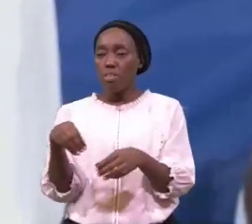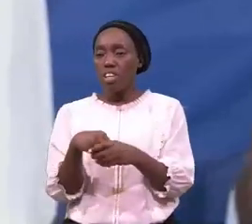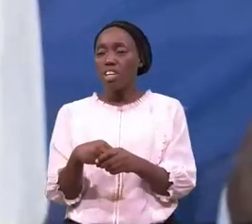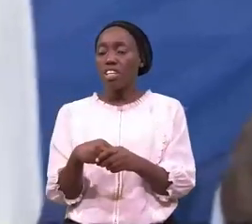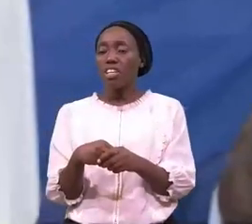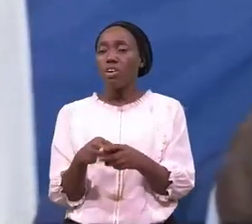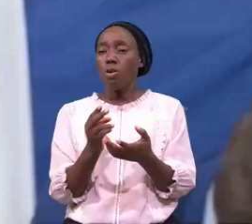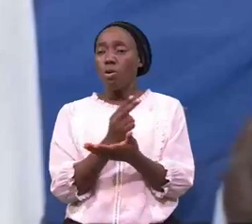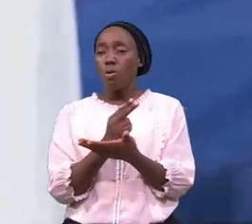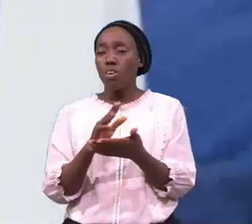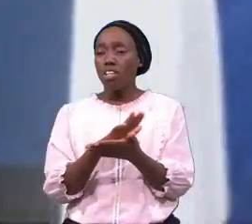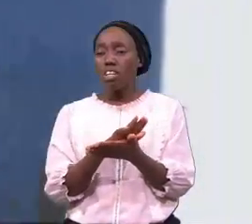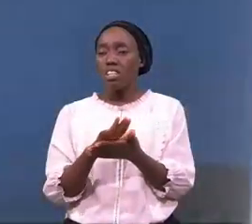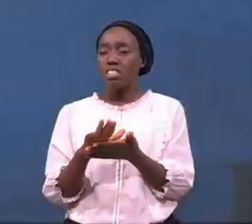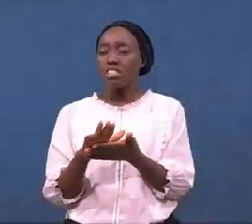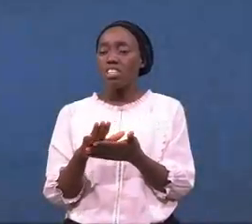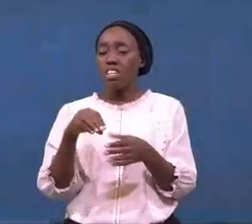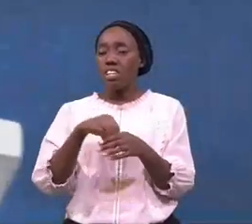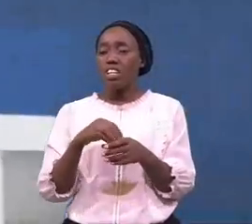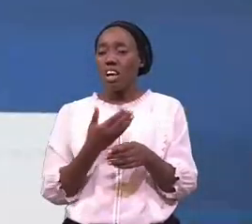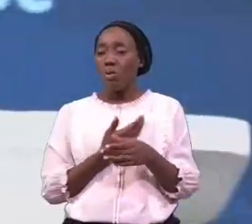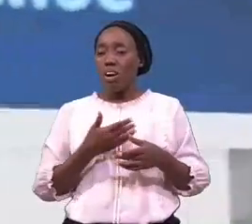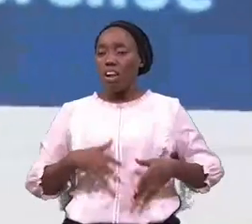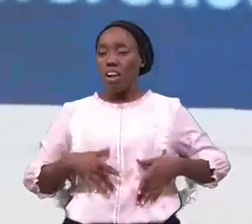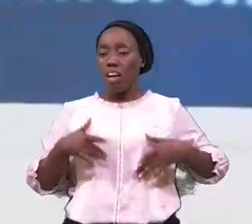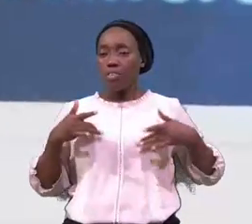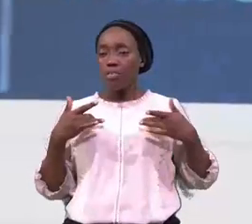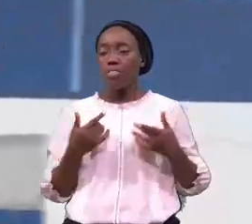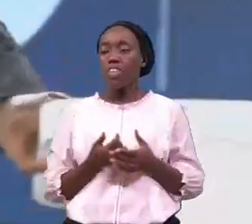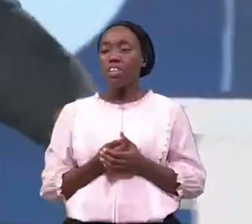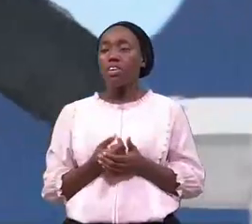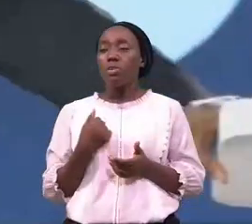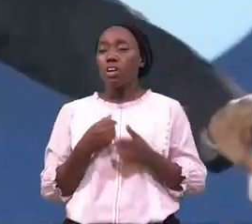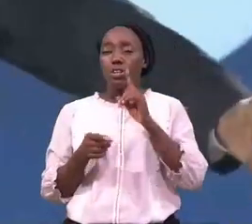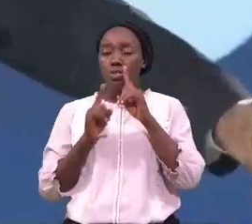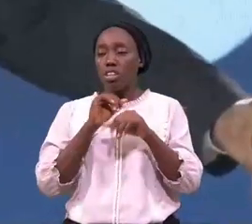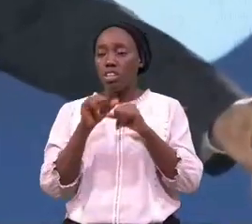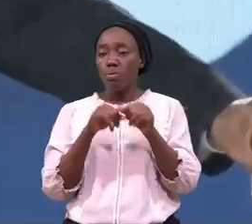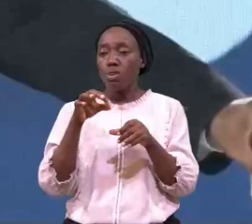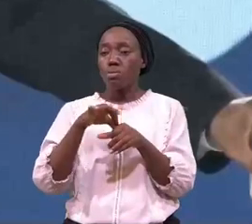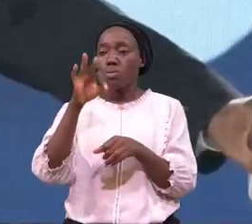Nous parlons donc de la fermeté que donne ce salut que la grâce nous accorde.